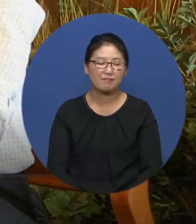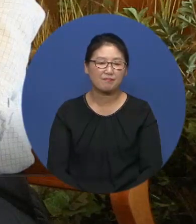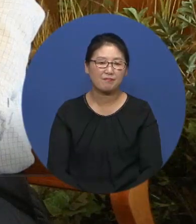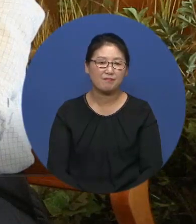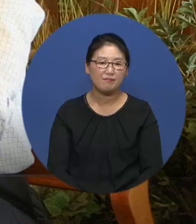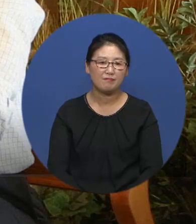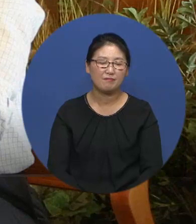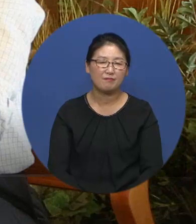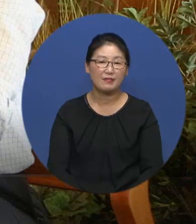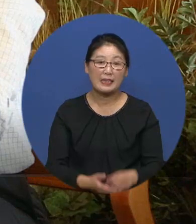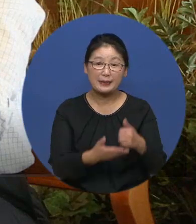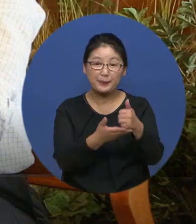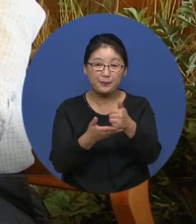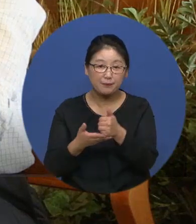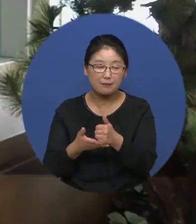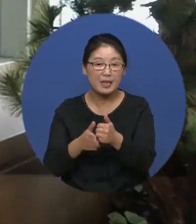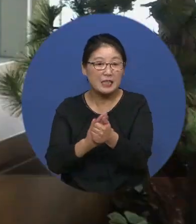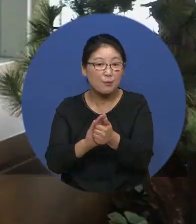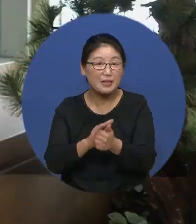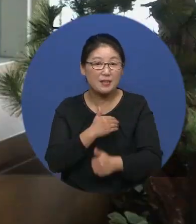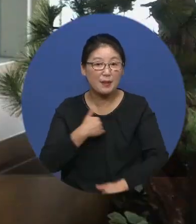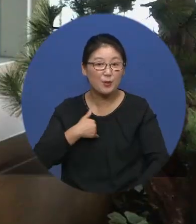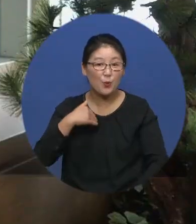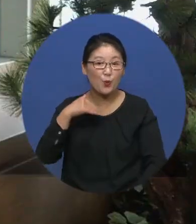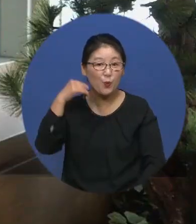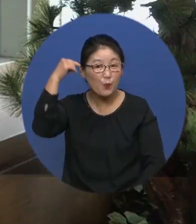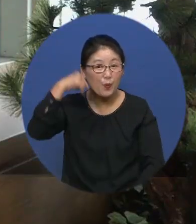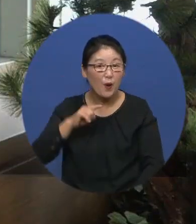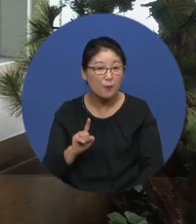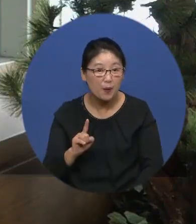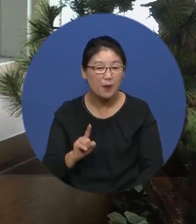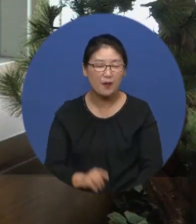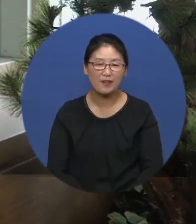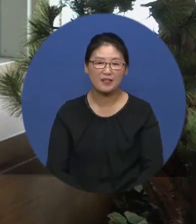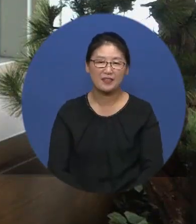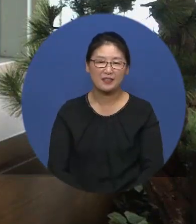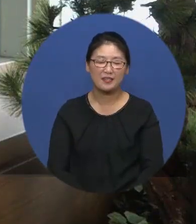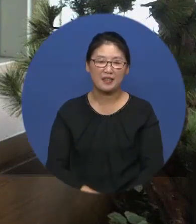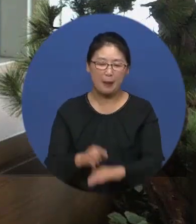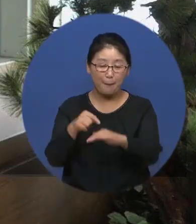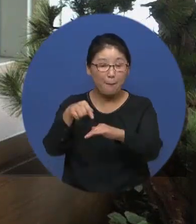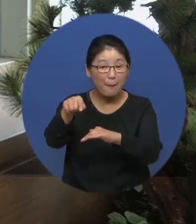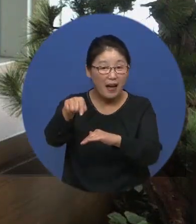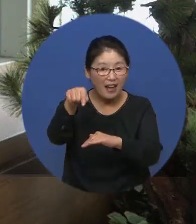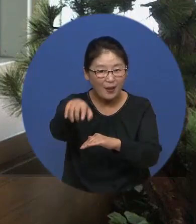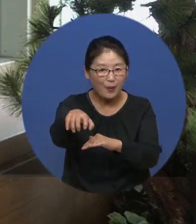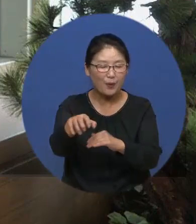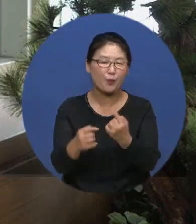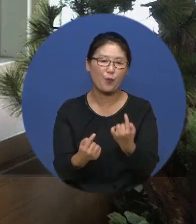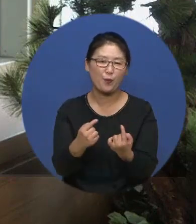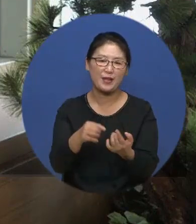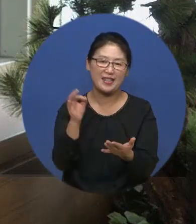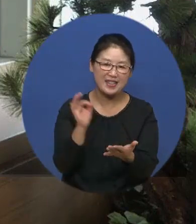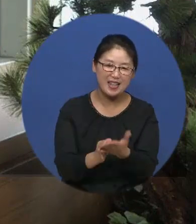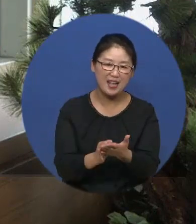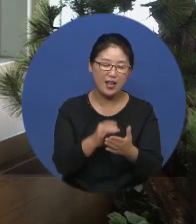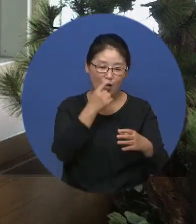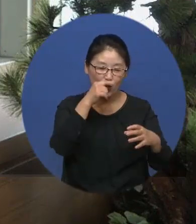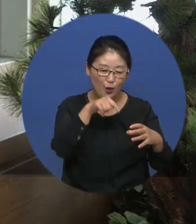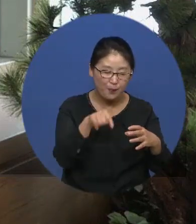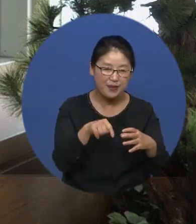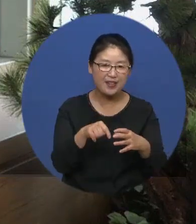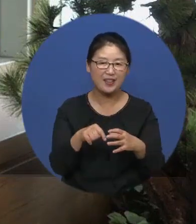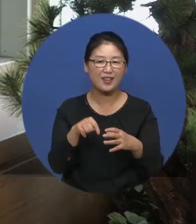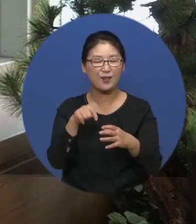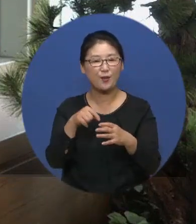이용하시는 고객들의 만족도는 어떤가요? 아무래도 일반 시중보다 저렴한 가격에 커피와 같이 이렇게 휴식